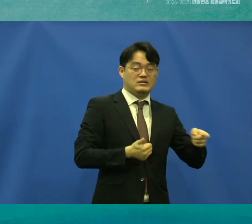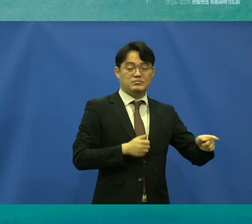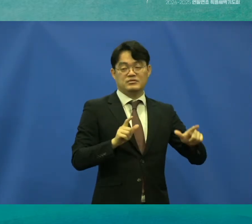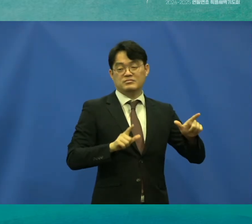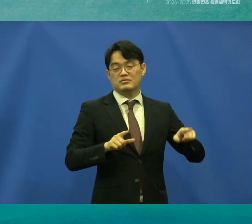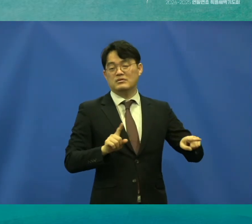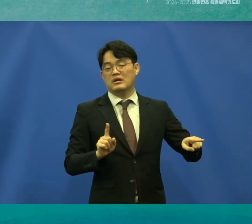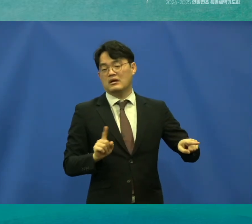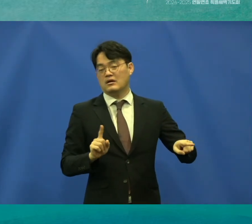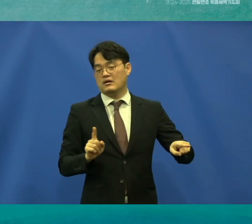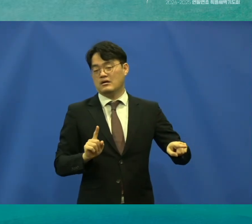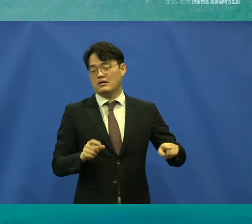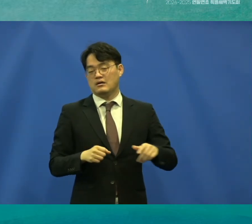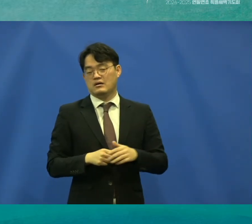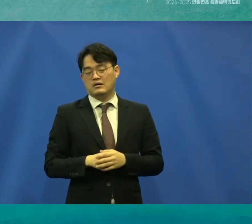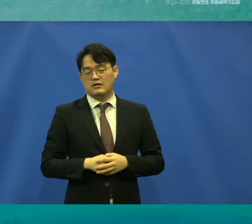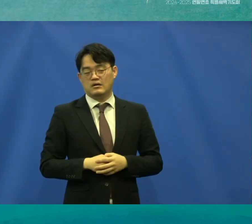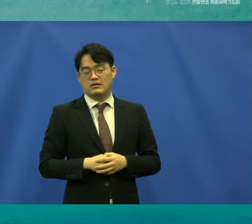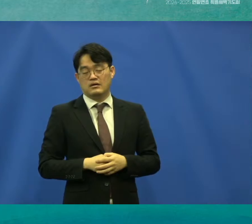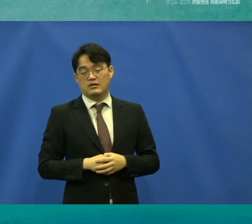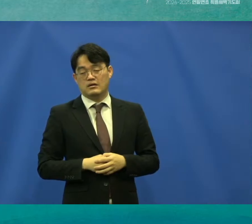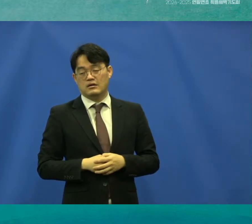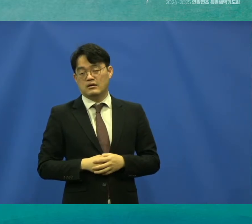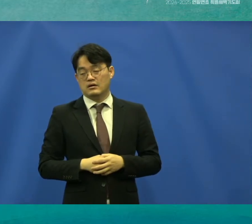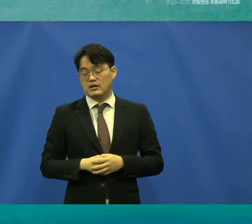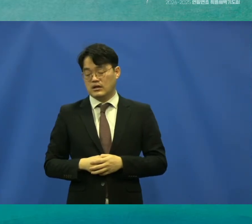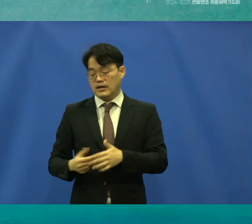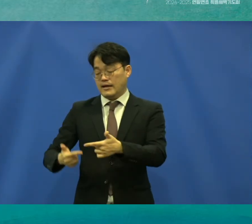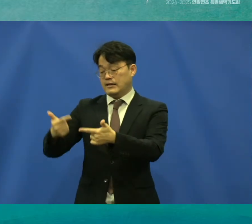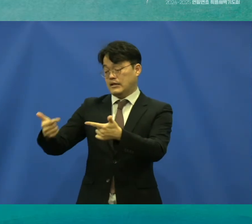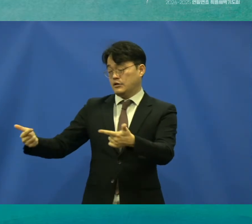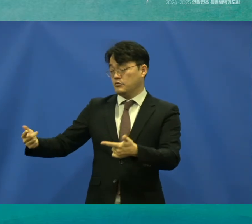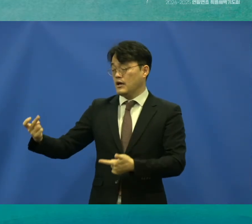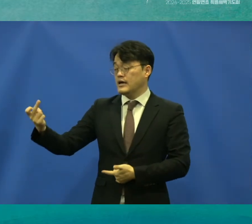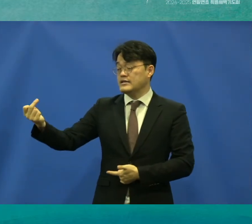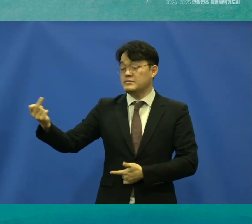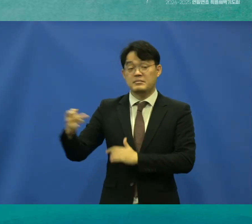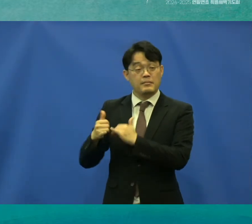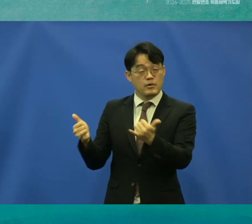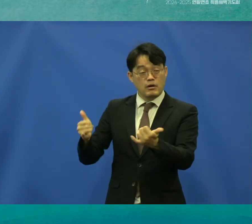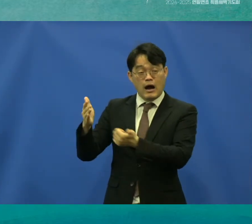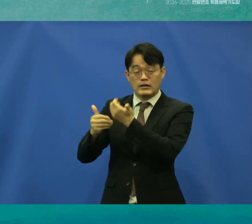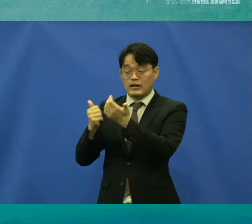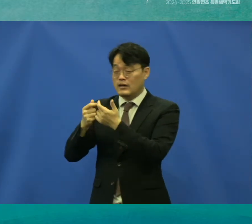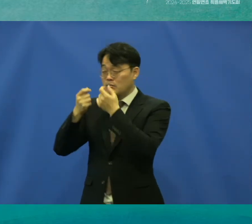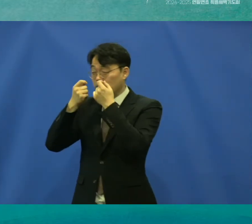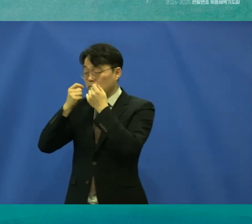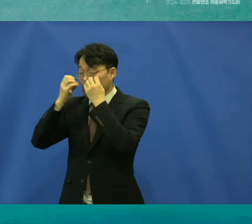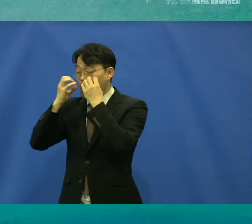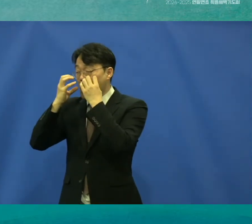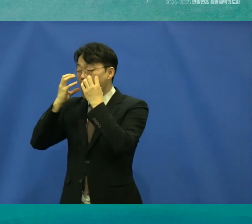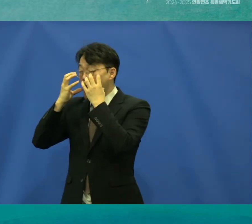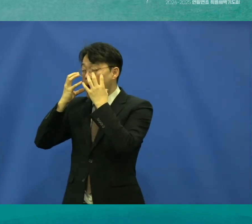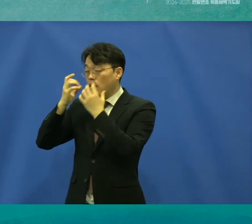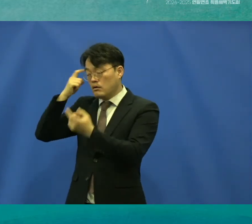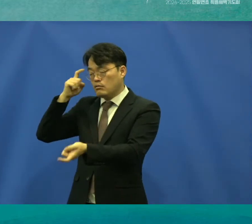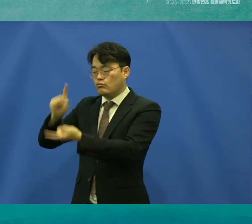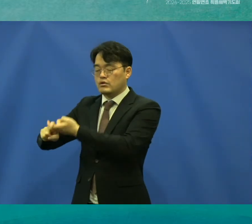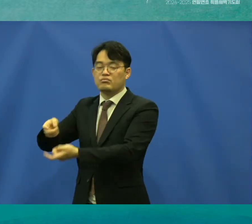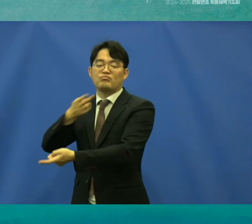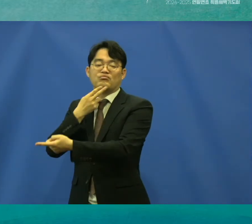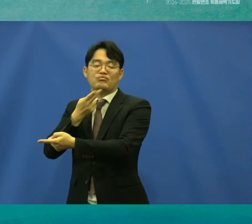니느웨의 12만여 명에는 관심이 없어. 그 하나님의 눈물에는 관심이 없어. 박넝쿨에만 집착을 해.